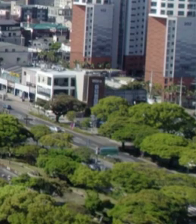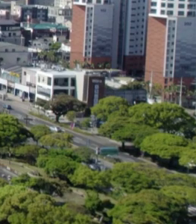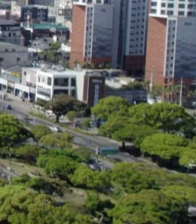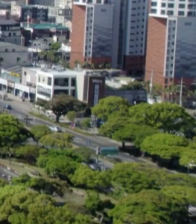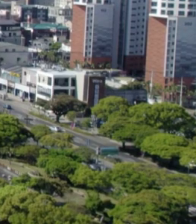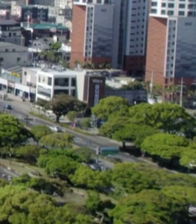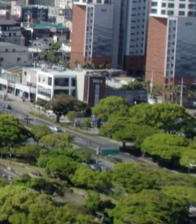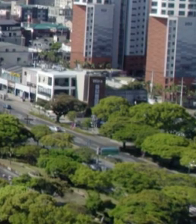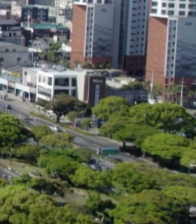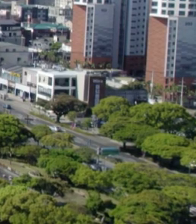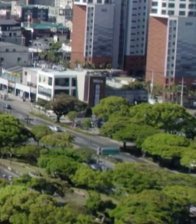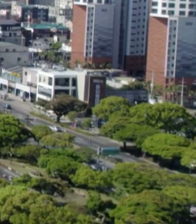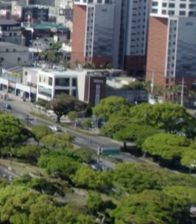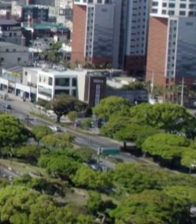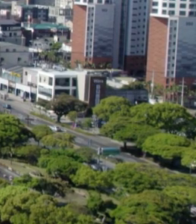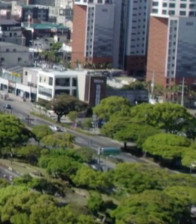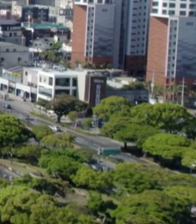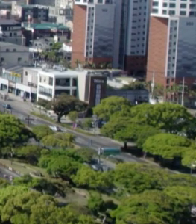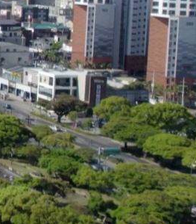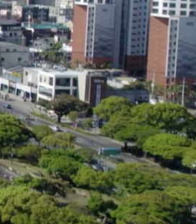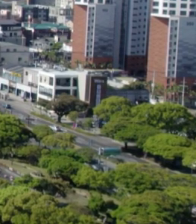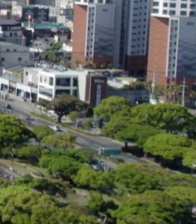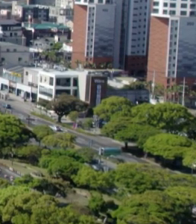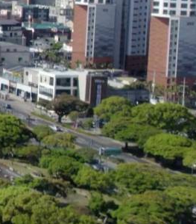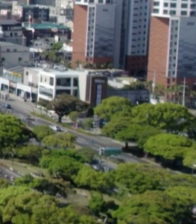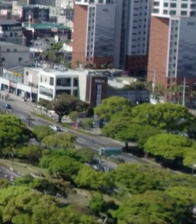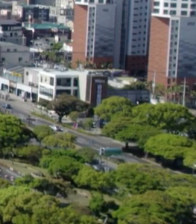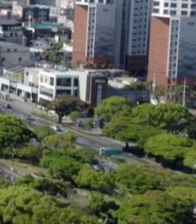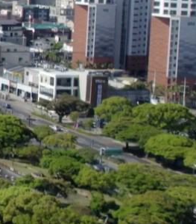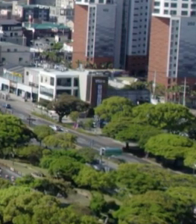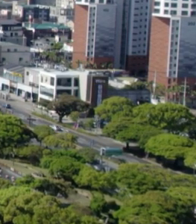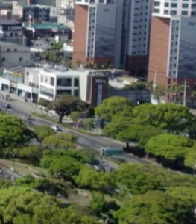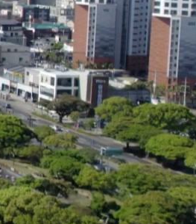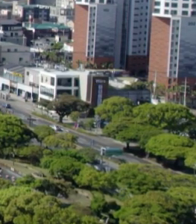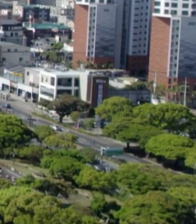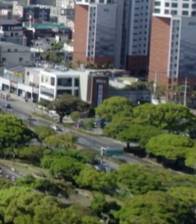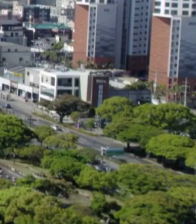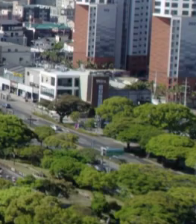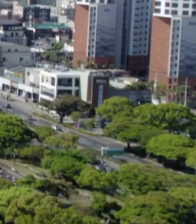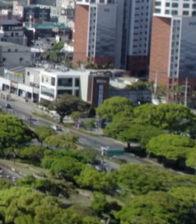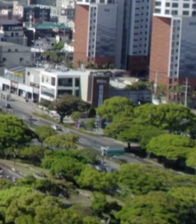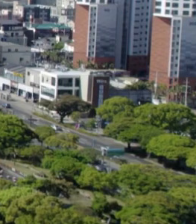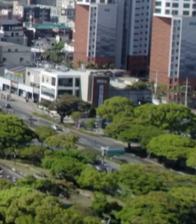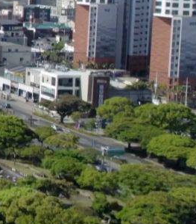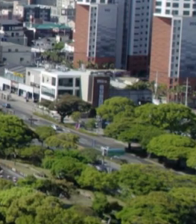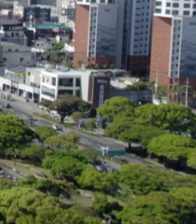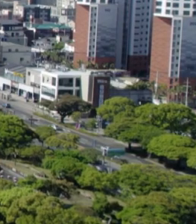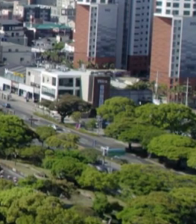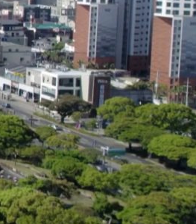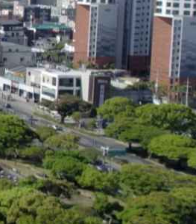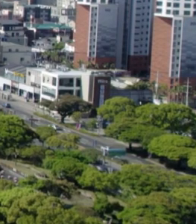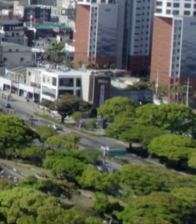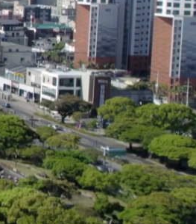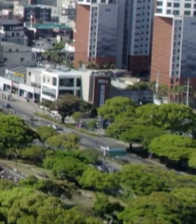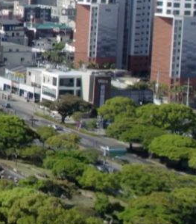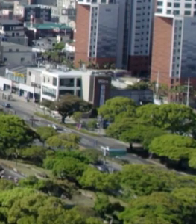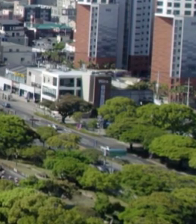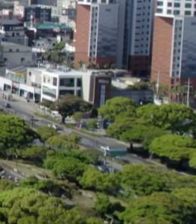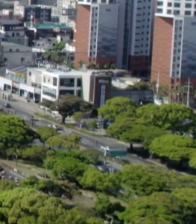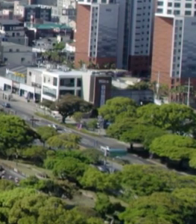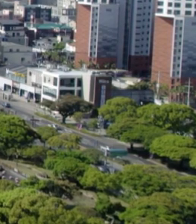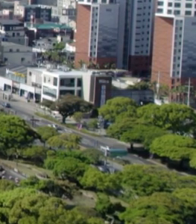제주형 건강주치 시범사업이 정부와의 사회보장제도 신설 협의를 마무리 짓고 본격적인 시행